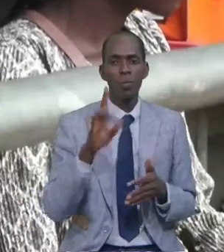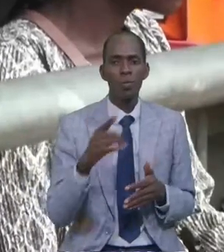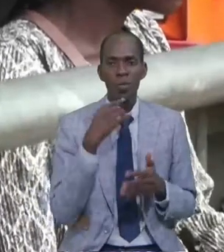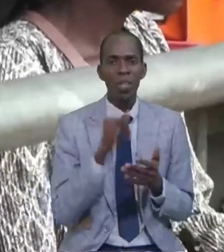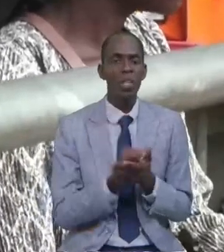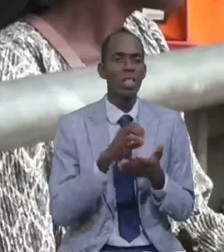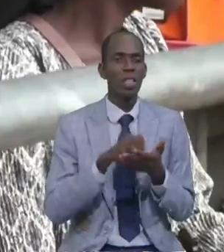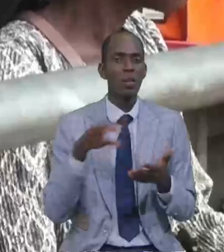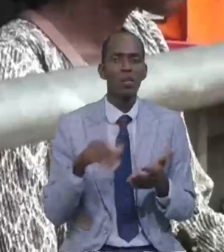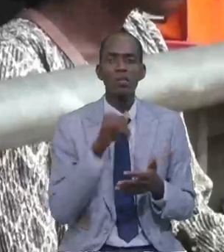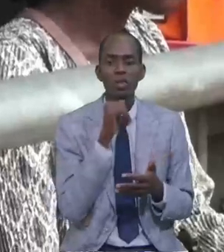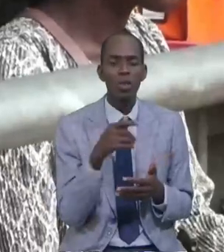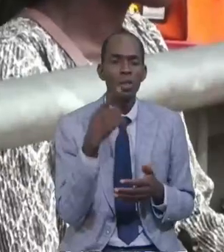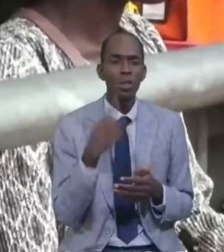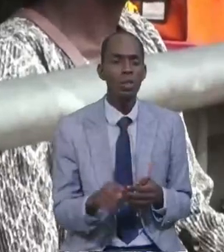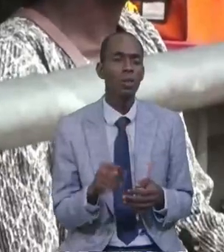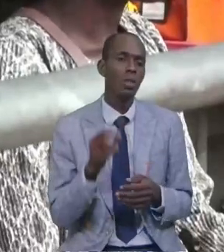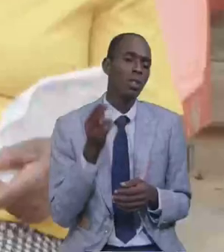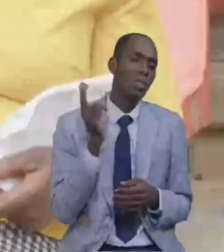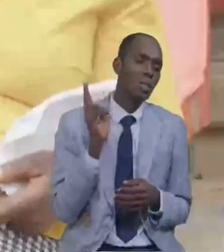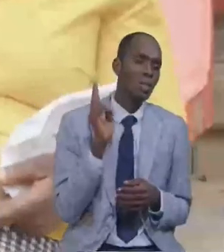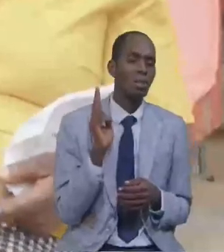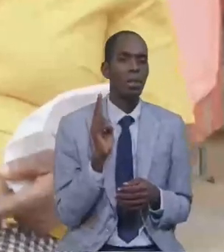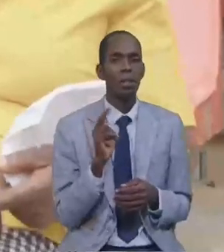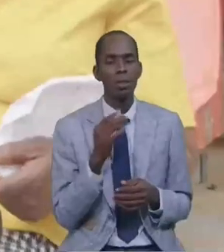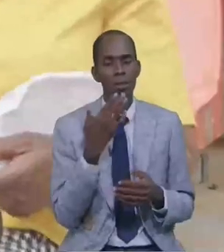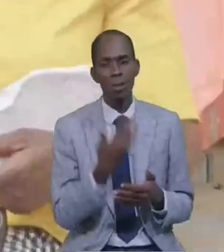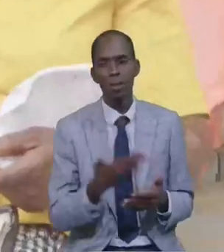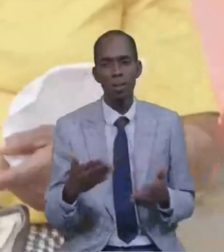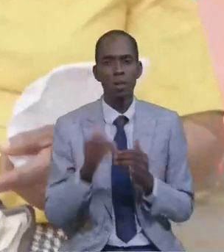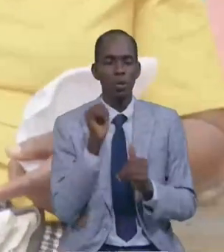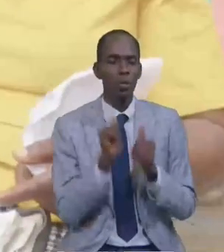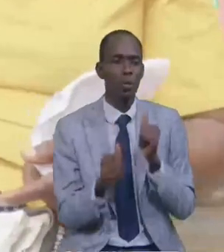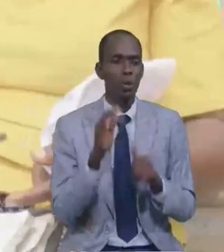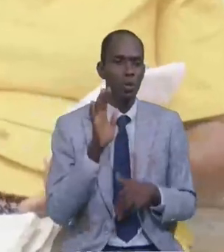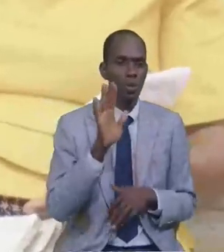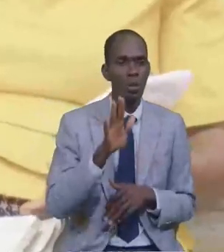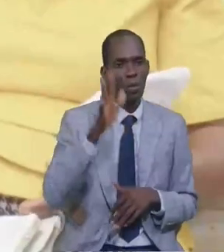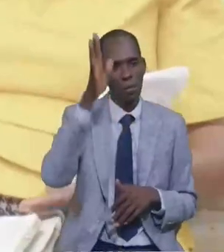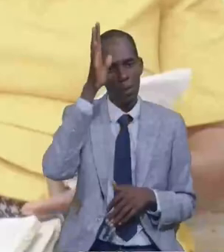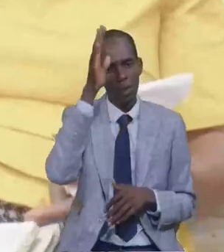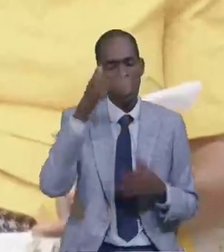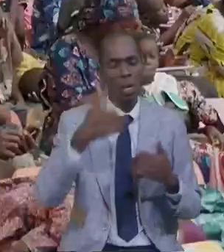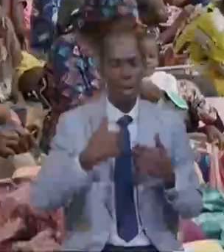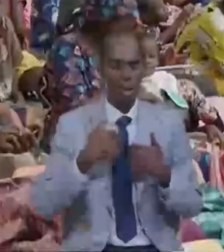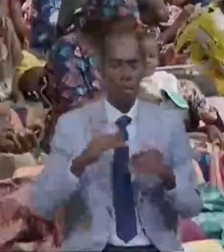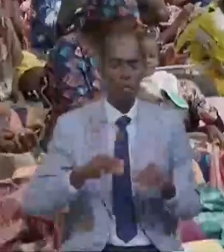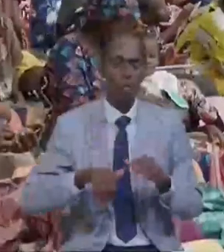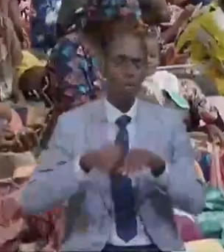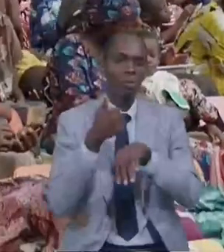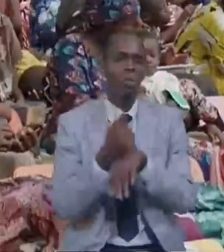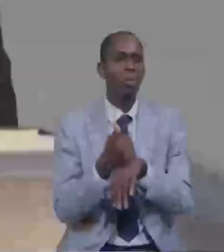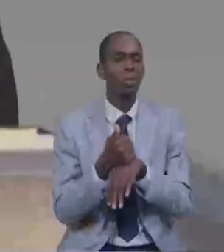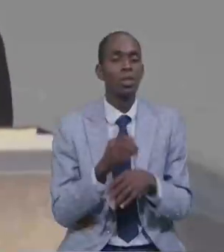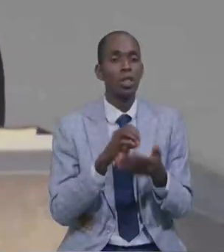placées. Ne déplacez pas les bornes anciennes que vos pères ont